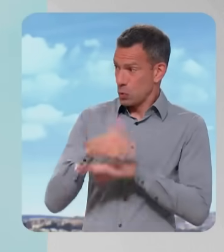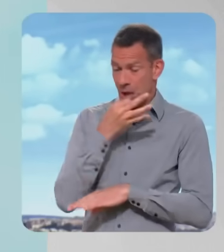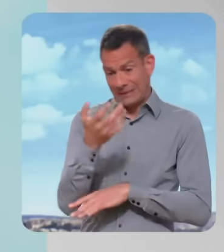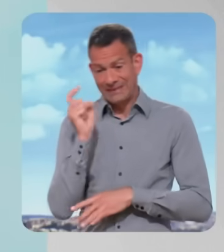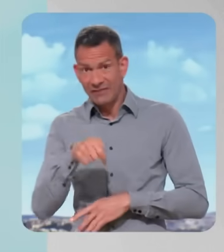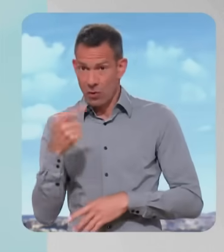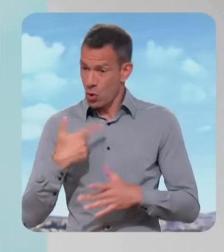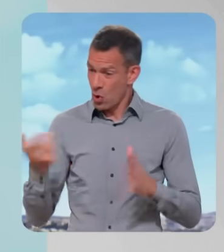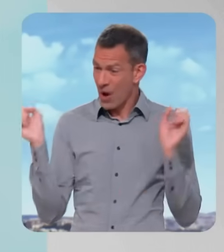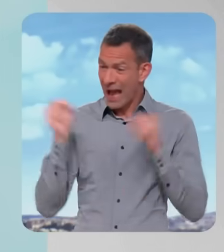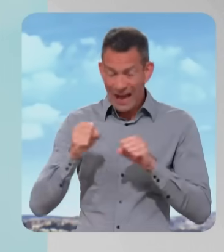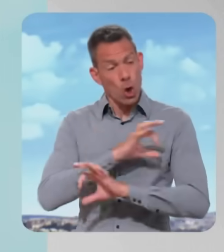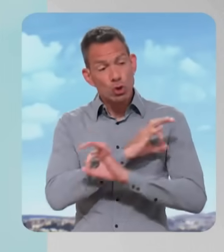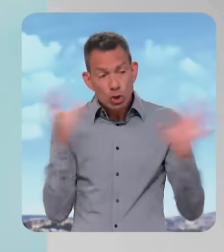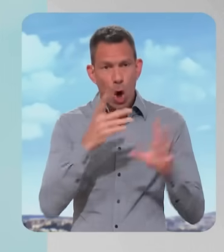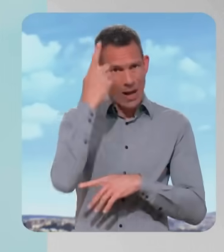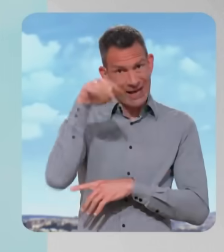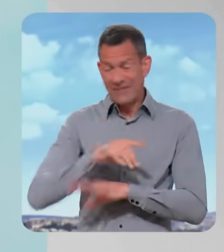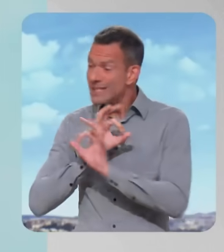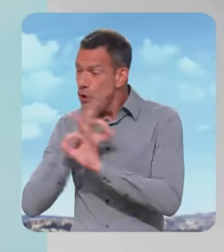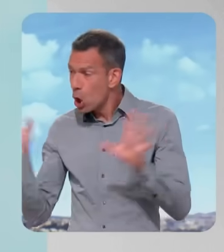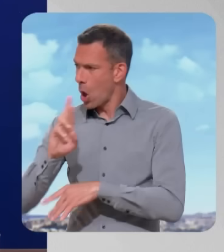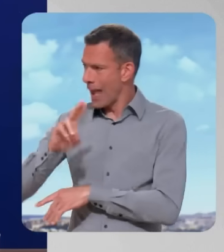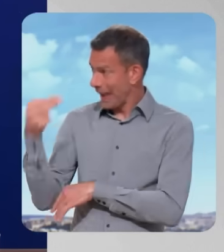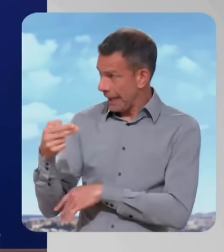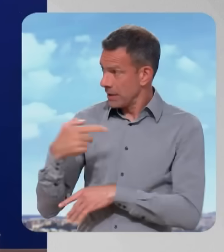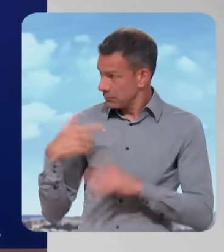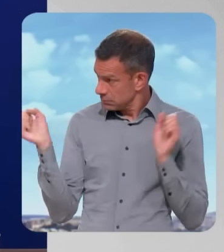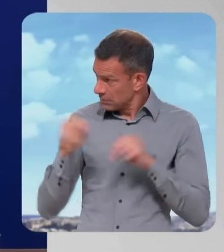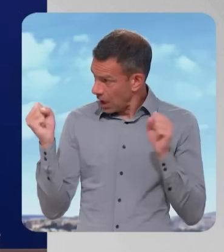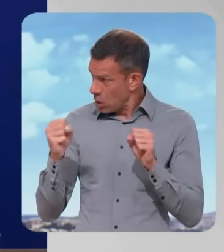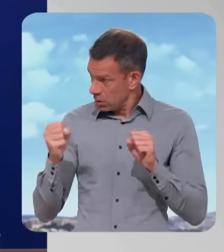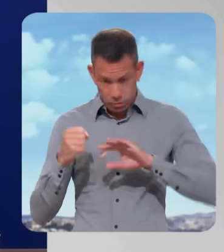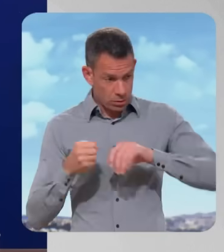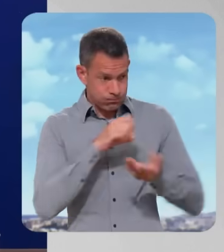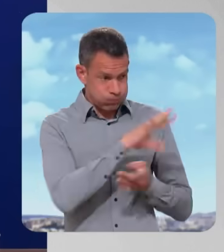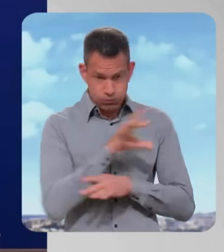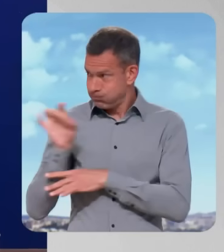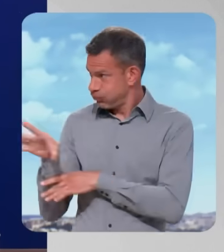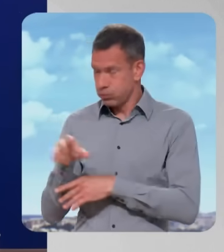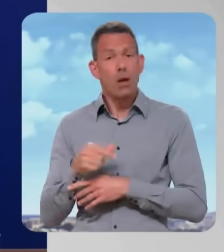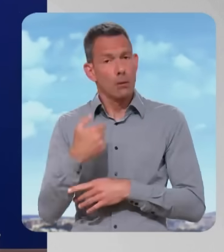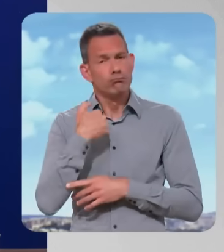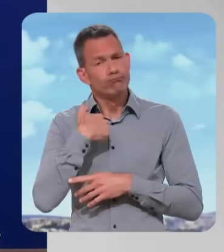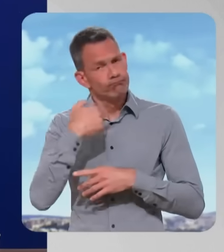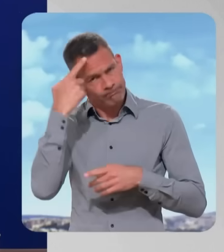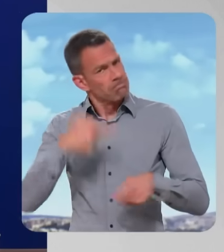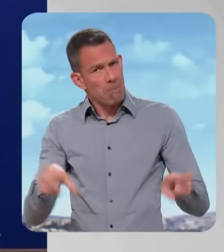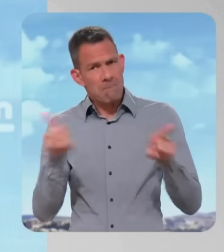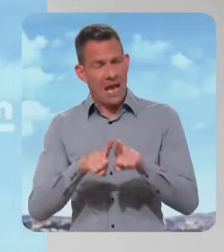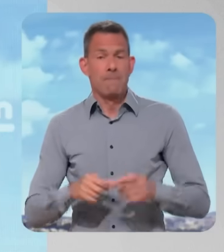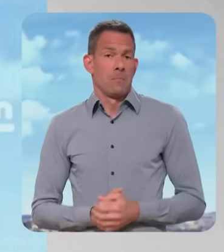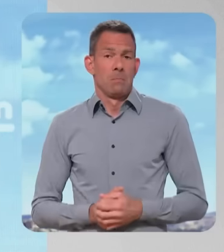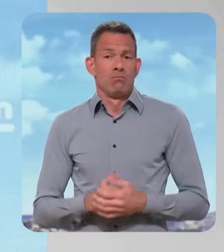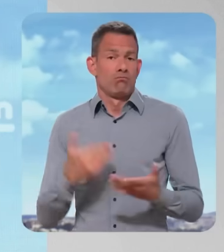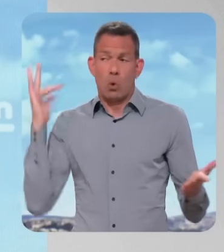péren hors RN et hors LFI pour gérer le pays vous êtes d'accord avec ça sans le RN et sans LFI je suis d'accord avec ça moi j'ai toujours dit qu'il